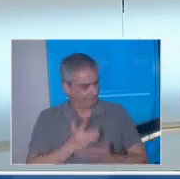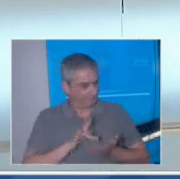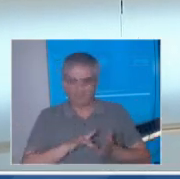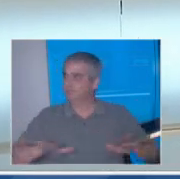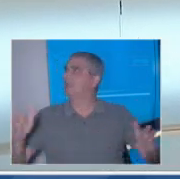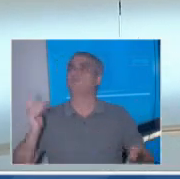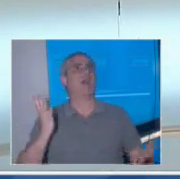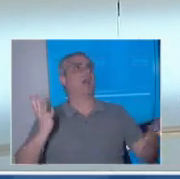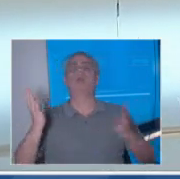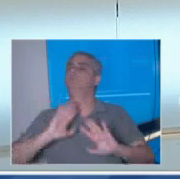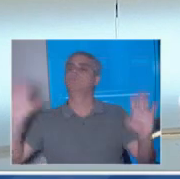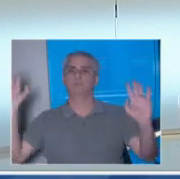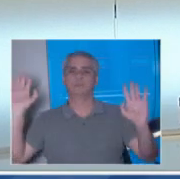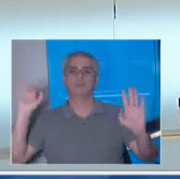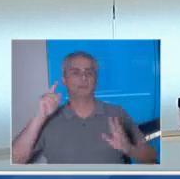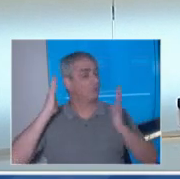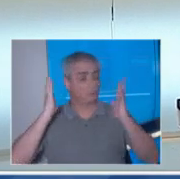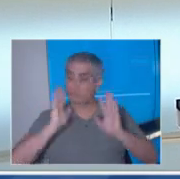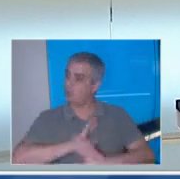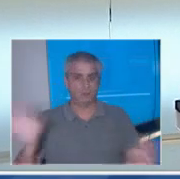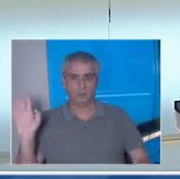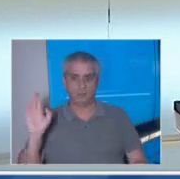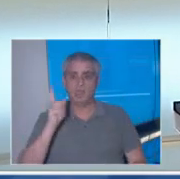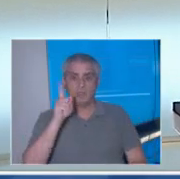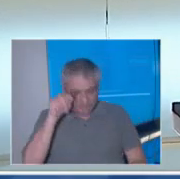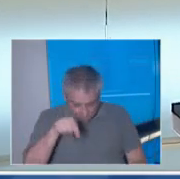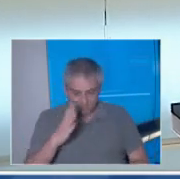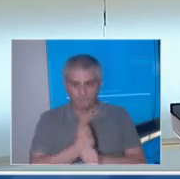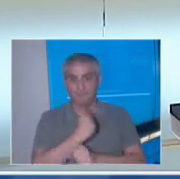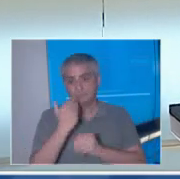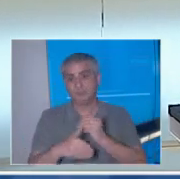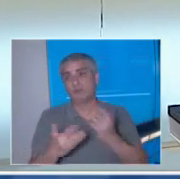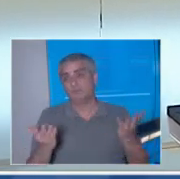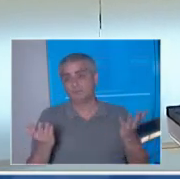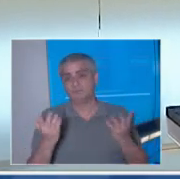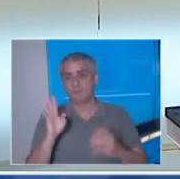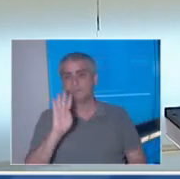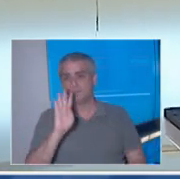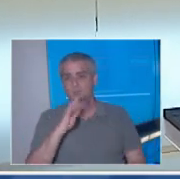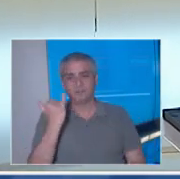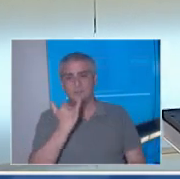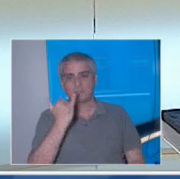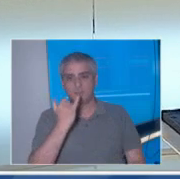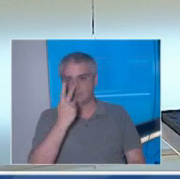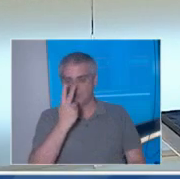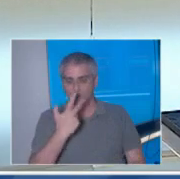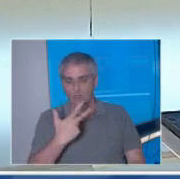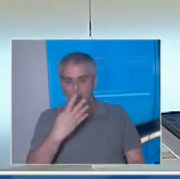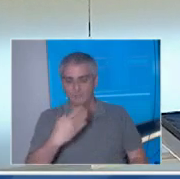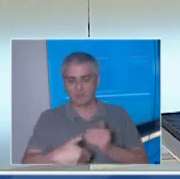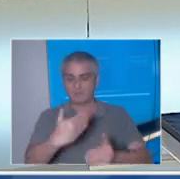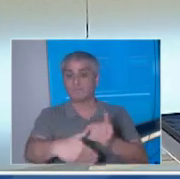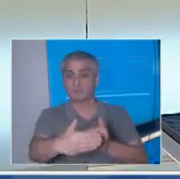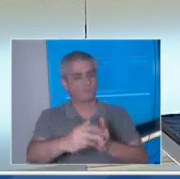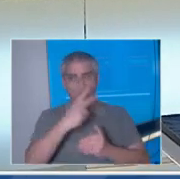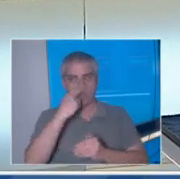תעופה, כן. אבל לא, אין המראות. שערורייתי לכל דבר, אבל זה בסופו של דבר, נתניהו, שתמיד היה רואה 3-4 צעדים